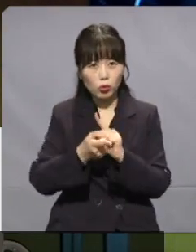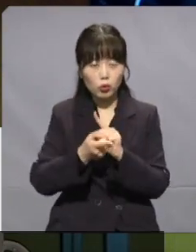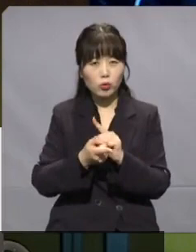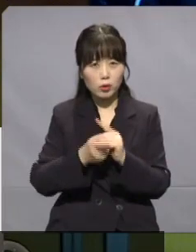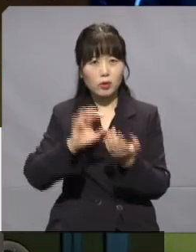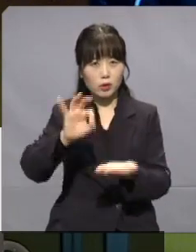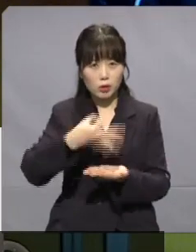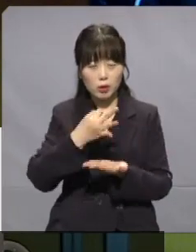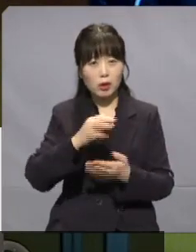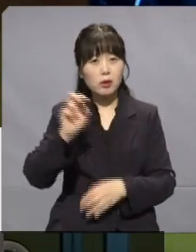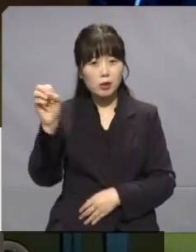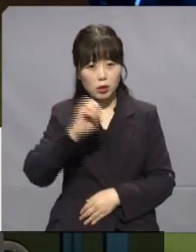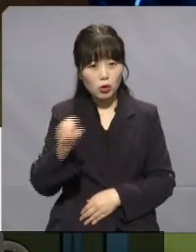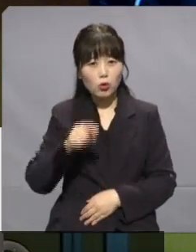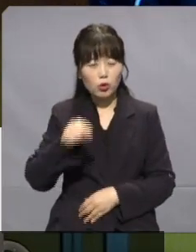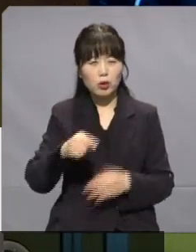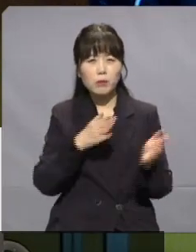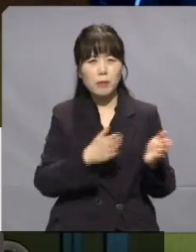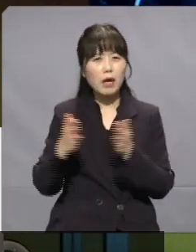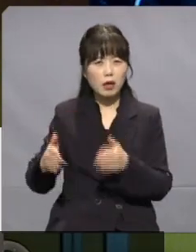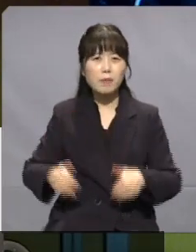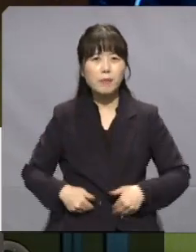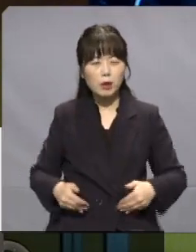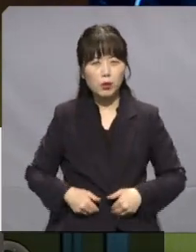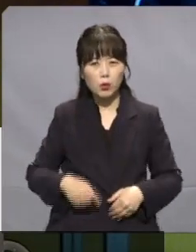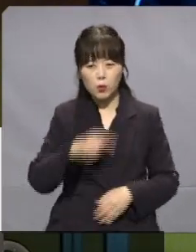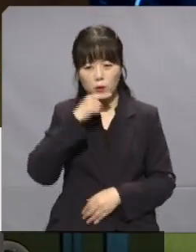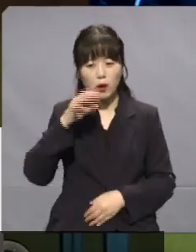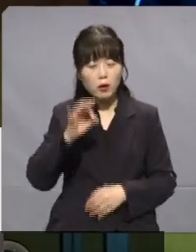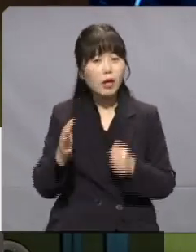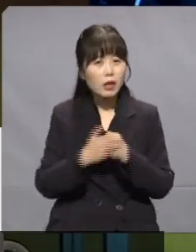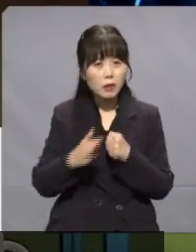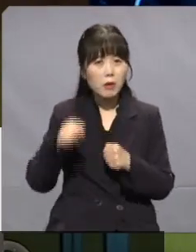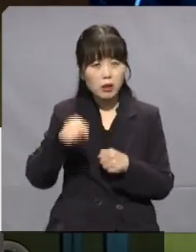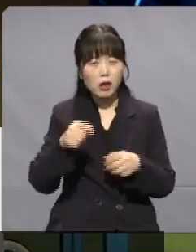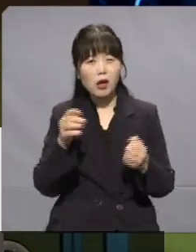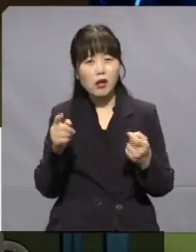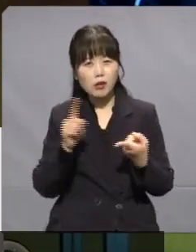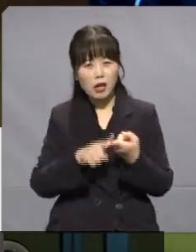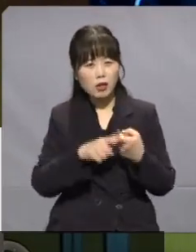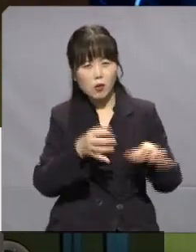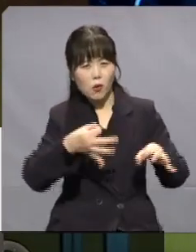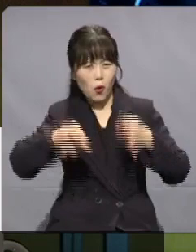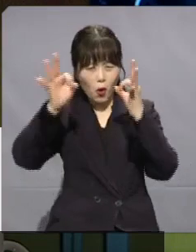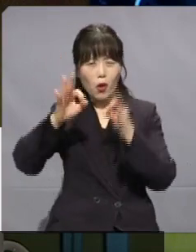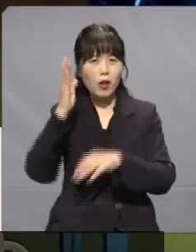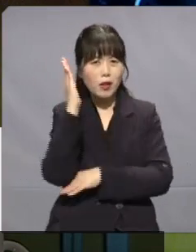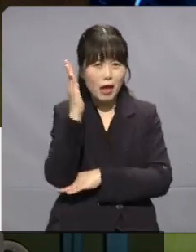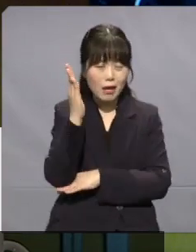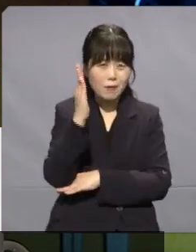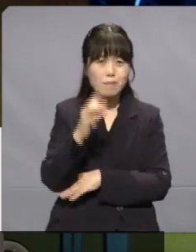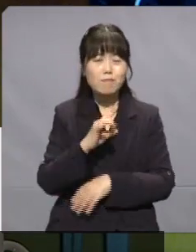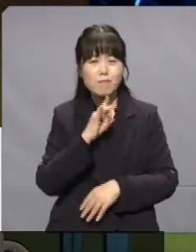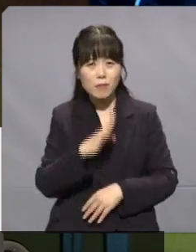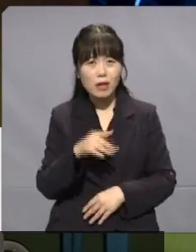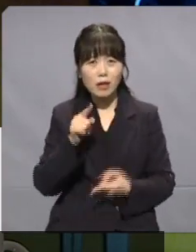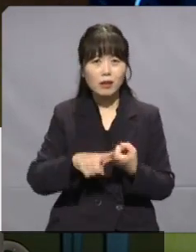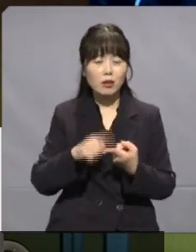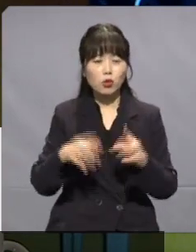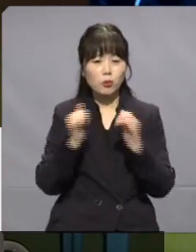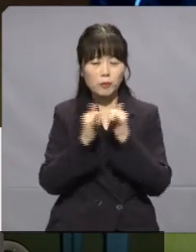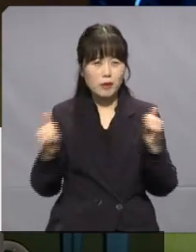것들을 갖다가 정부가 이미 마련을 해줘야지 국민연금 적자니까 이걸 갖다 올려야 된다고 막연히 얘기하는 거는 사실은